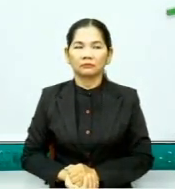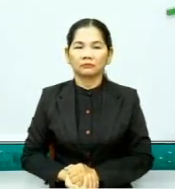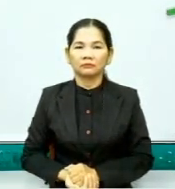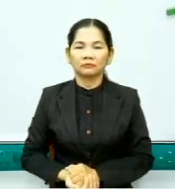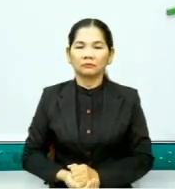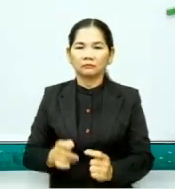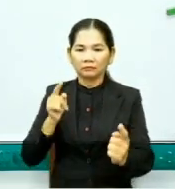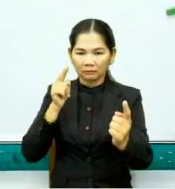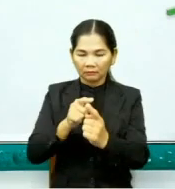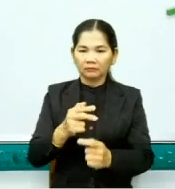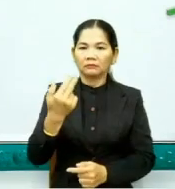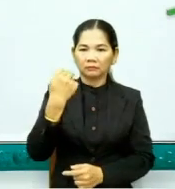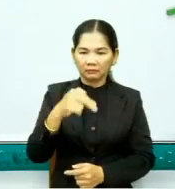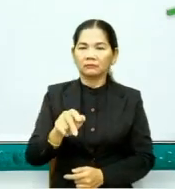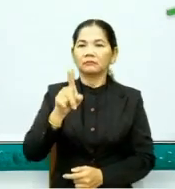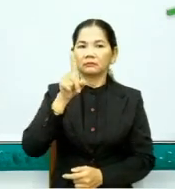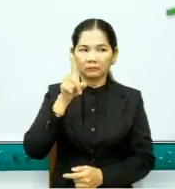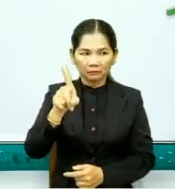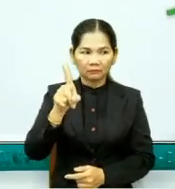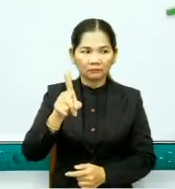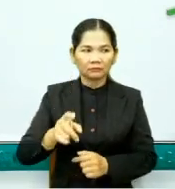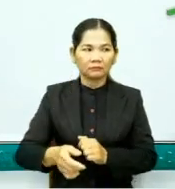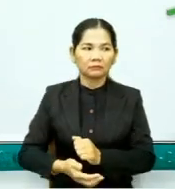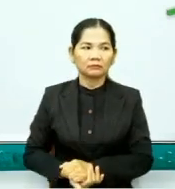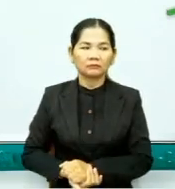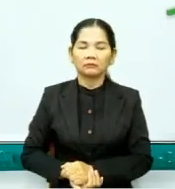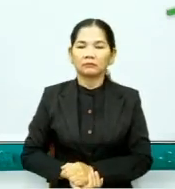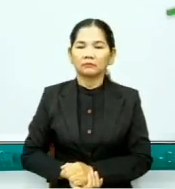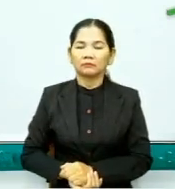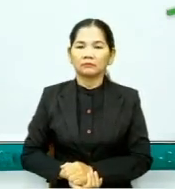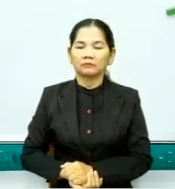ดาวทไงตีมวย